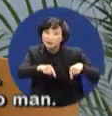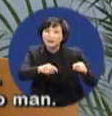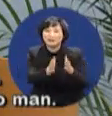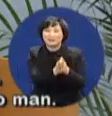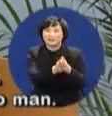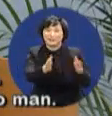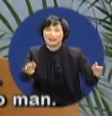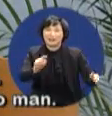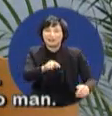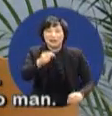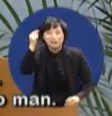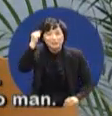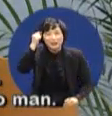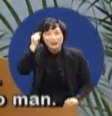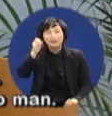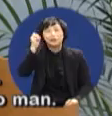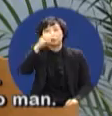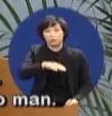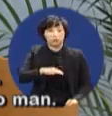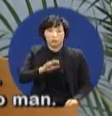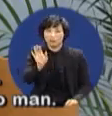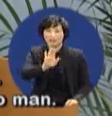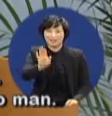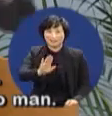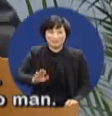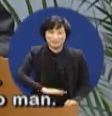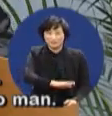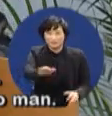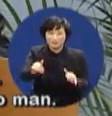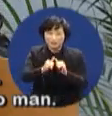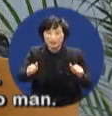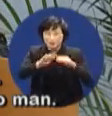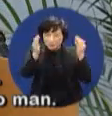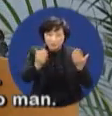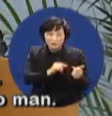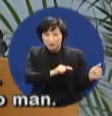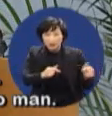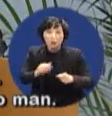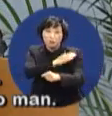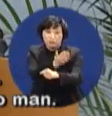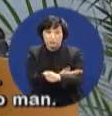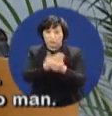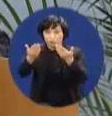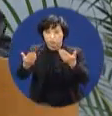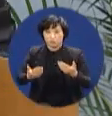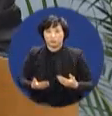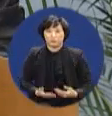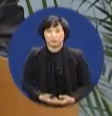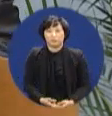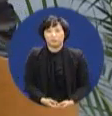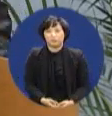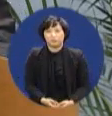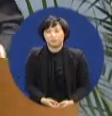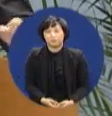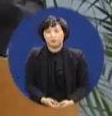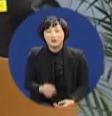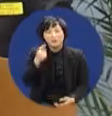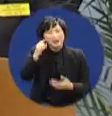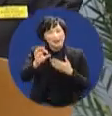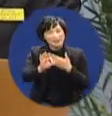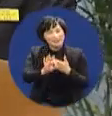다 그냥 된 것이 아니라 인간에게 이 모든 권리를 주었습니다.